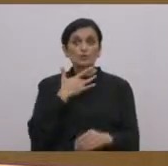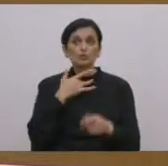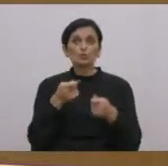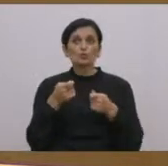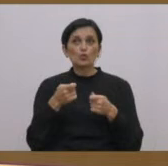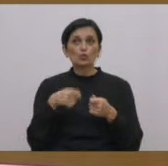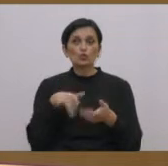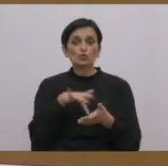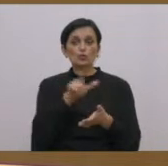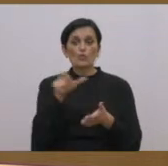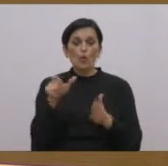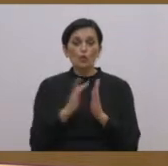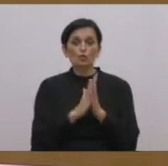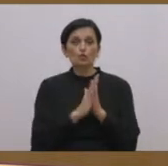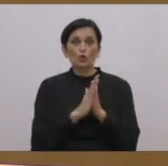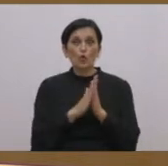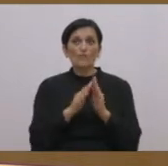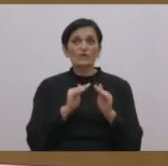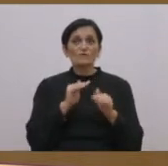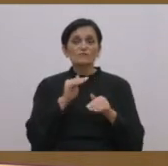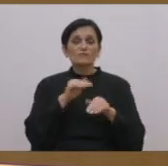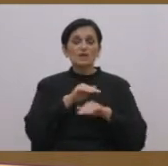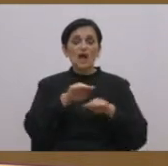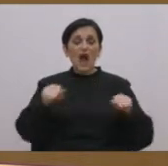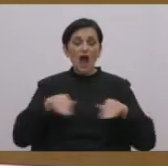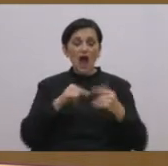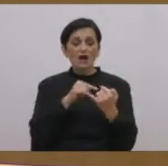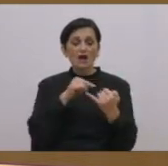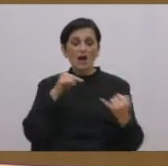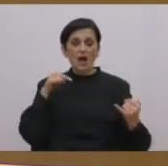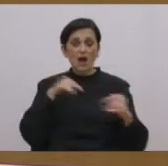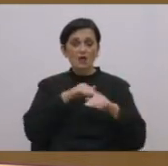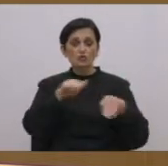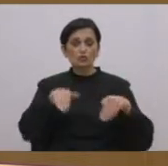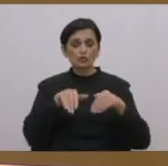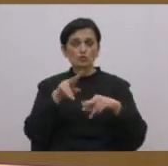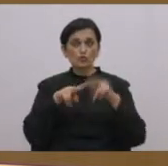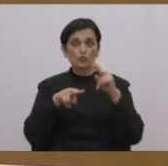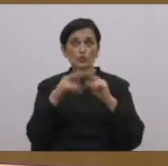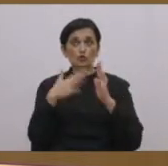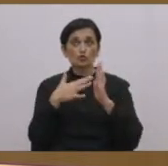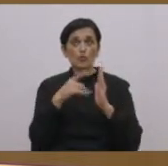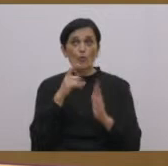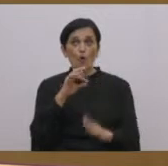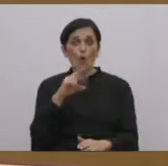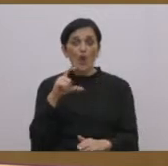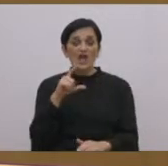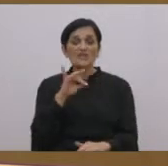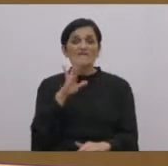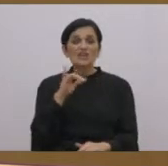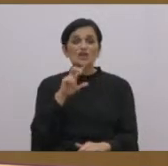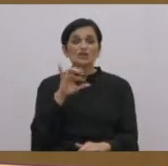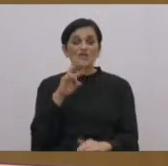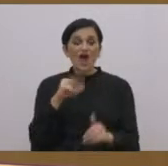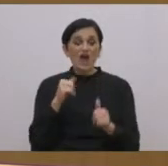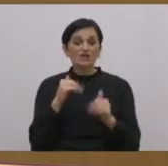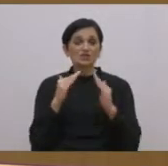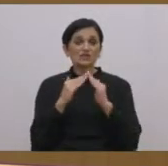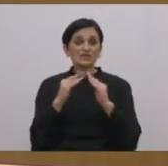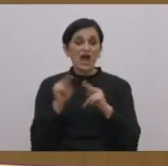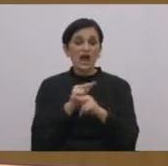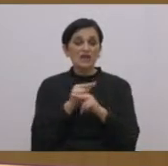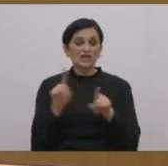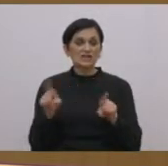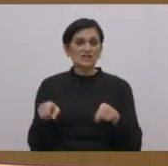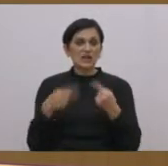Municipalitatea მოსახლეობის თხოვნა საცხოვრებელი აუზის მშენებლობასთან დაკავშირებით და სოფელ ხოვლეში იოანე ჯავახიშვილის სახლის რეაბილიტაცია,